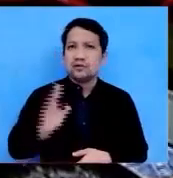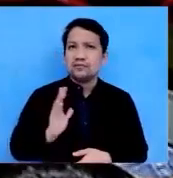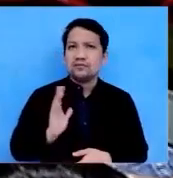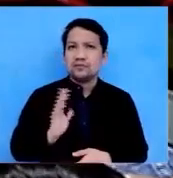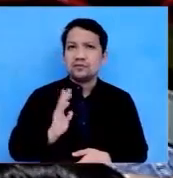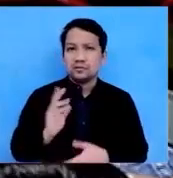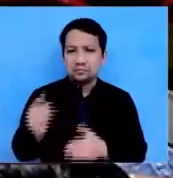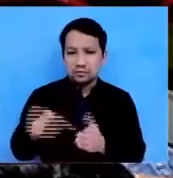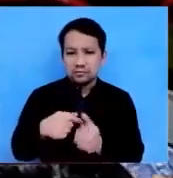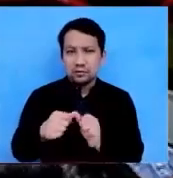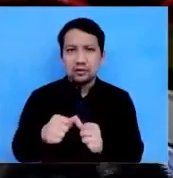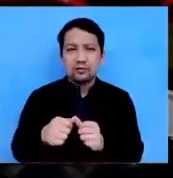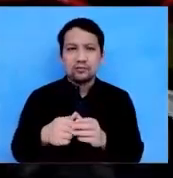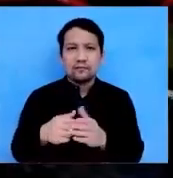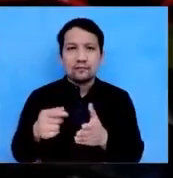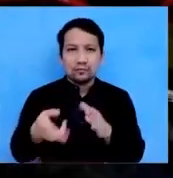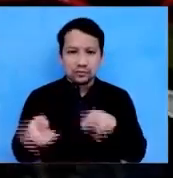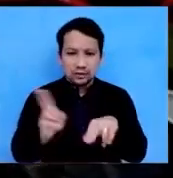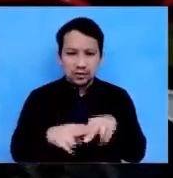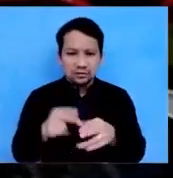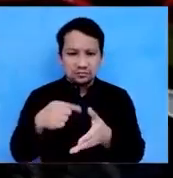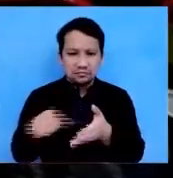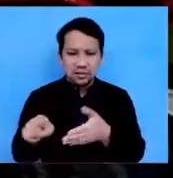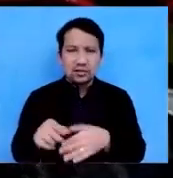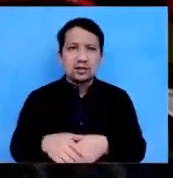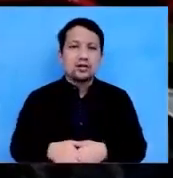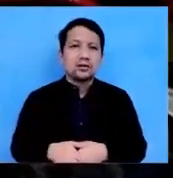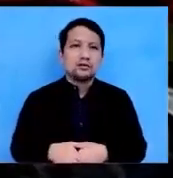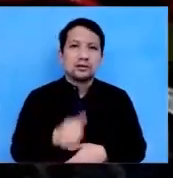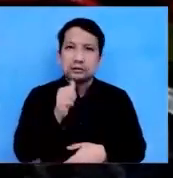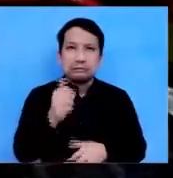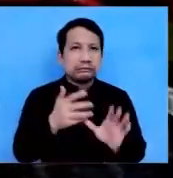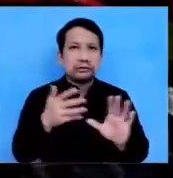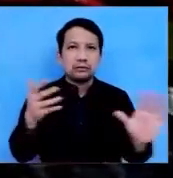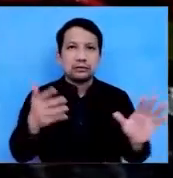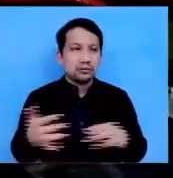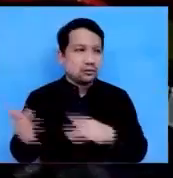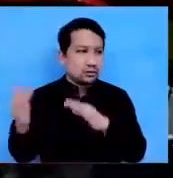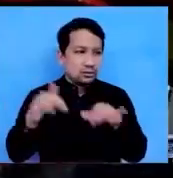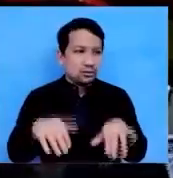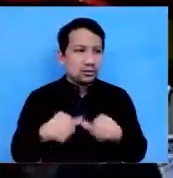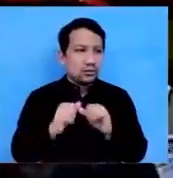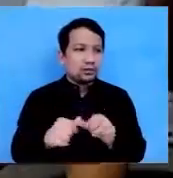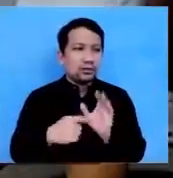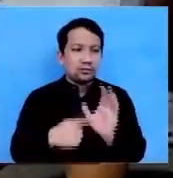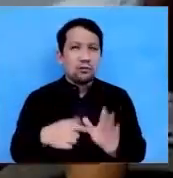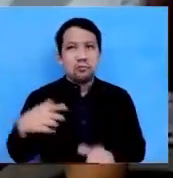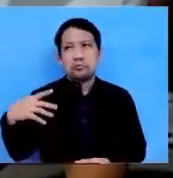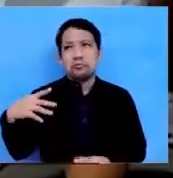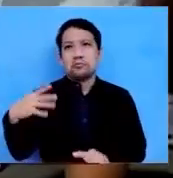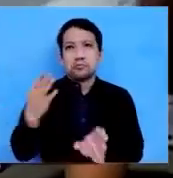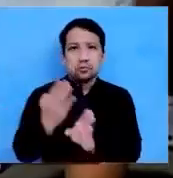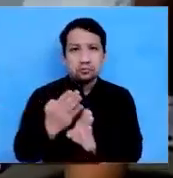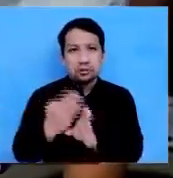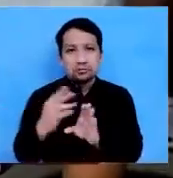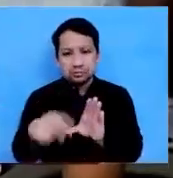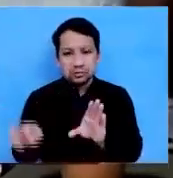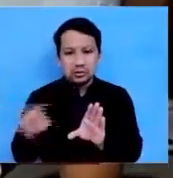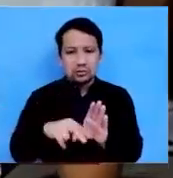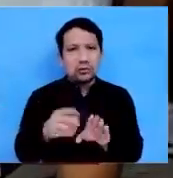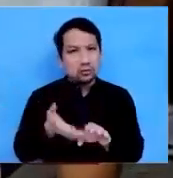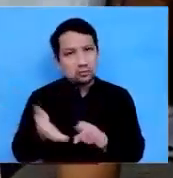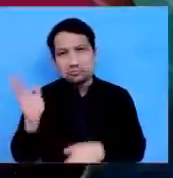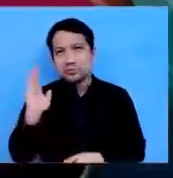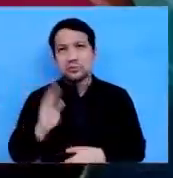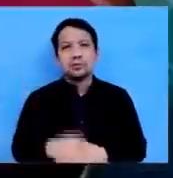na convenience fee ba yun? Para at least hindi ka napipila pagdating mo dito, tay mo na lang yung bus. Kasama naman ni Jacqueline